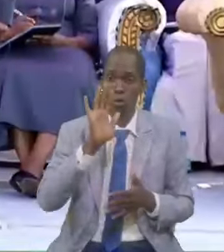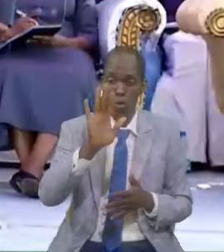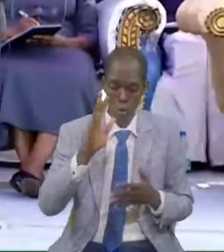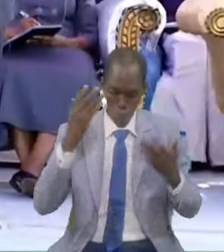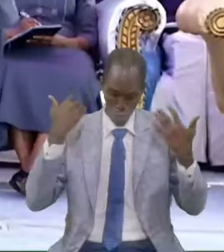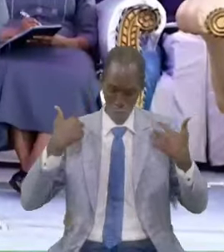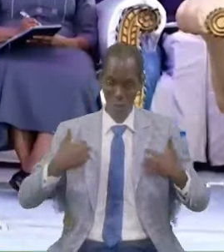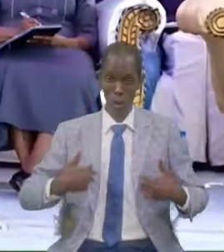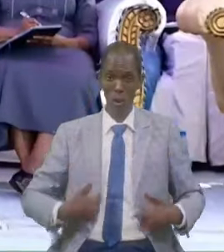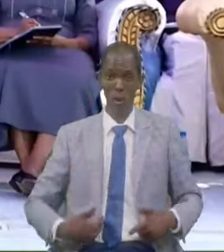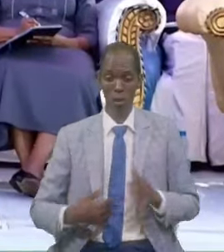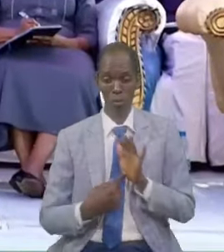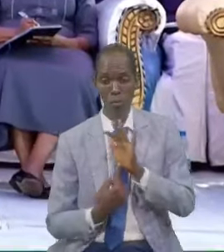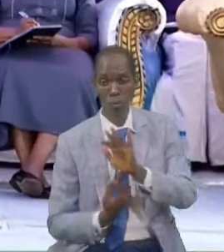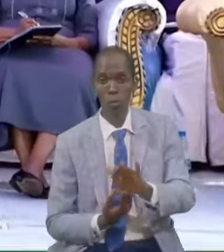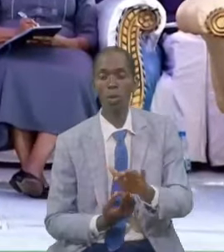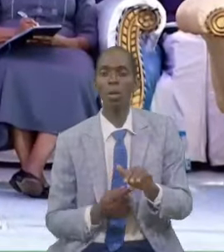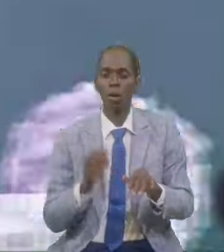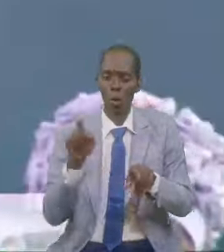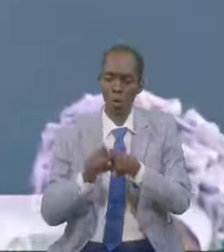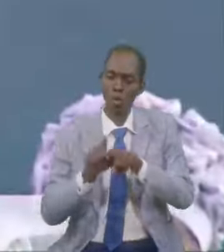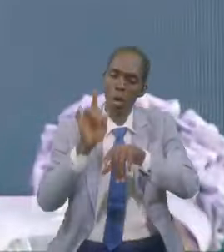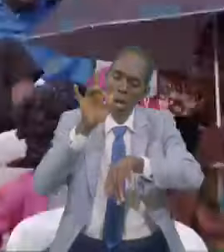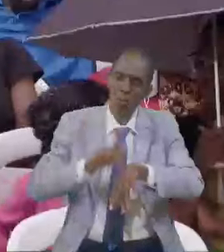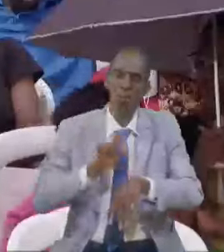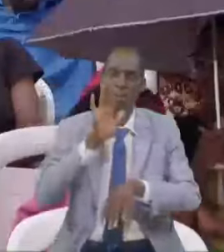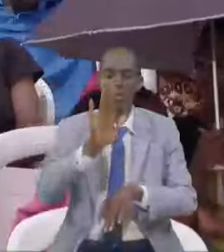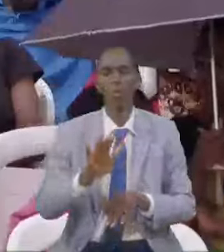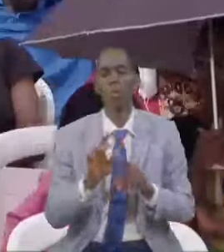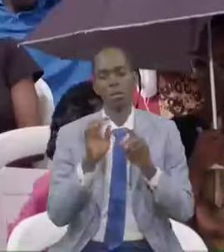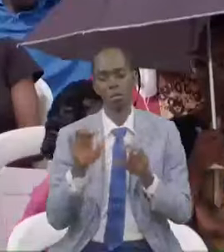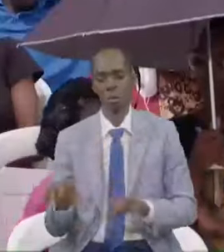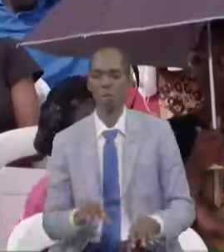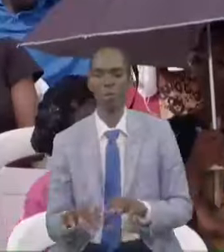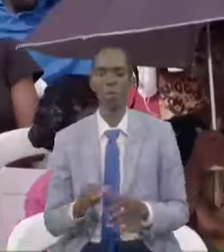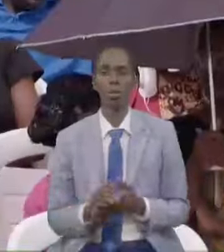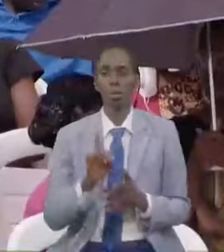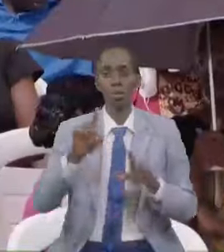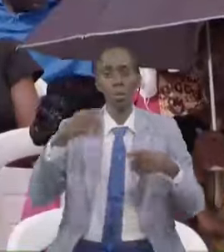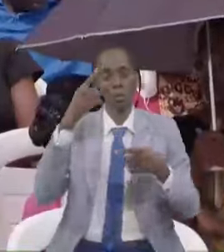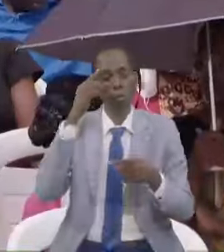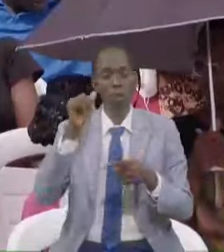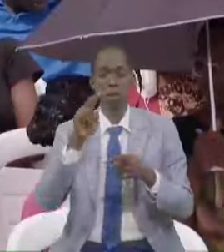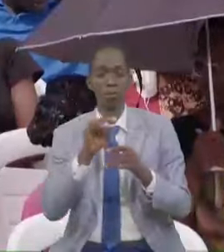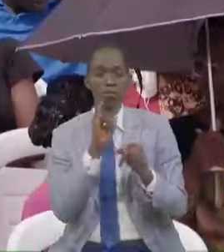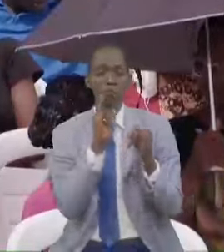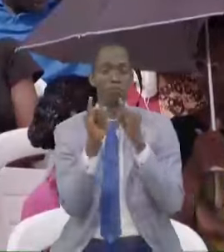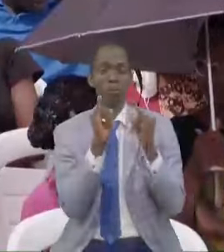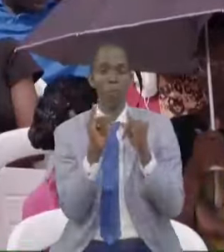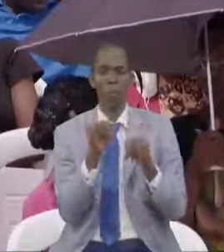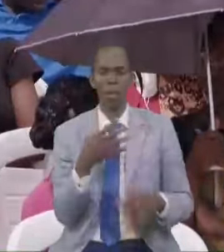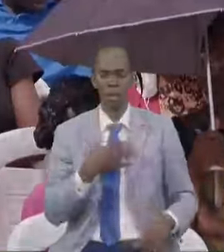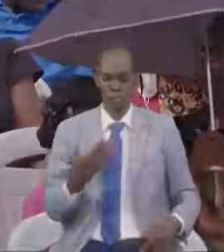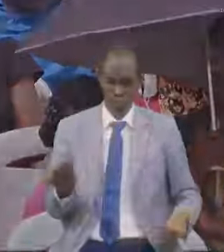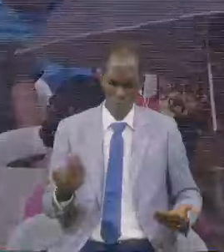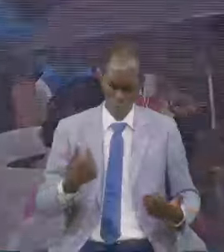యొక్క వస్త్రధారణ మీ ప్రతిభను పాడు చేస్తుంది. అది మీకు చాలా ప్రాముఖ్యం. And you say, I have the knowledge, కనుక నాకు జ్ఞానం ఉంది. I know what